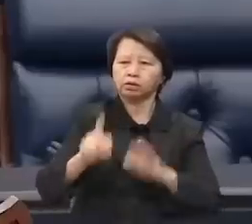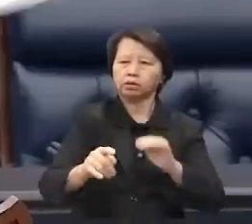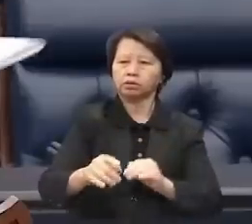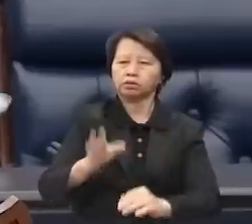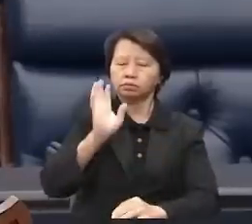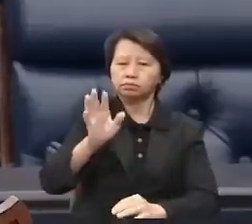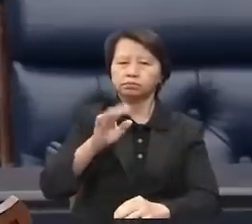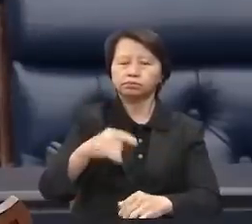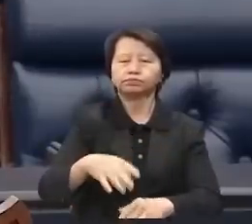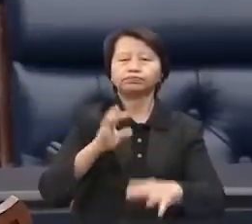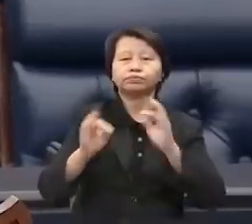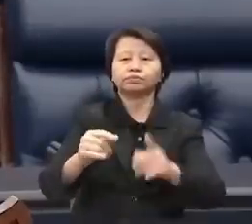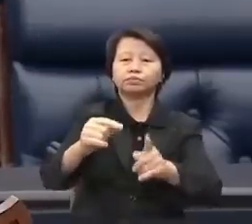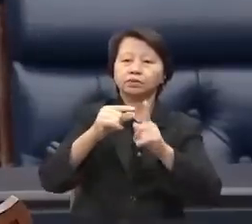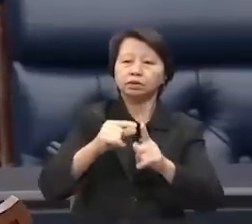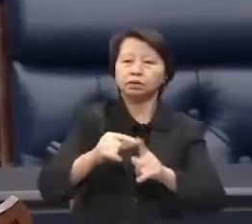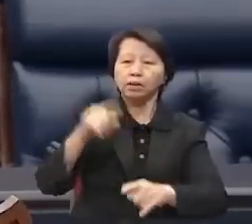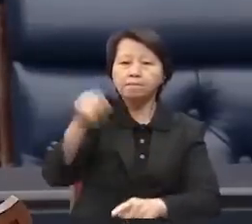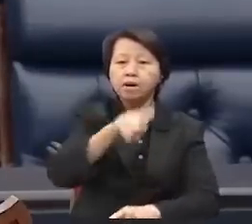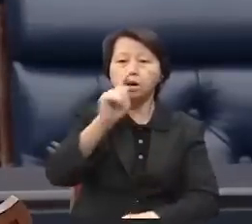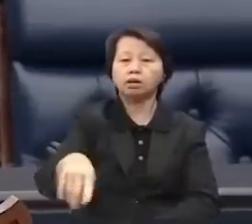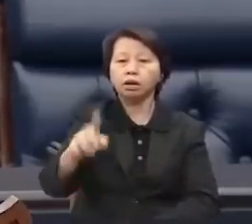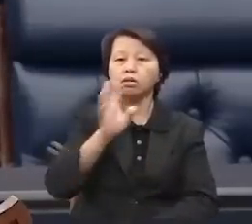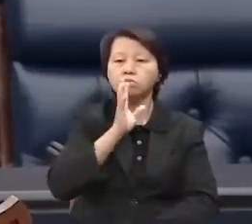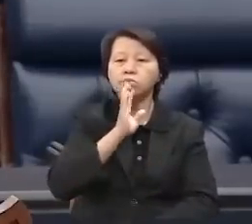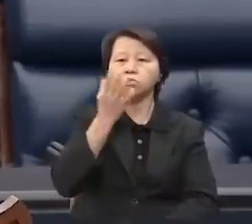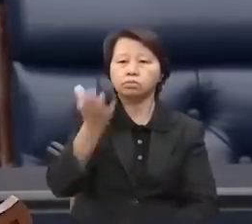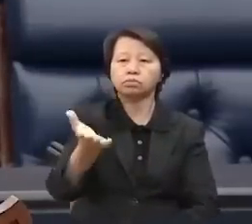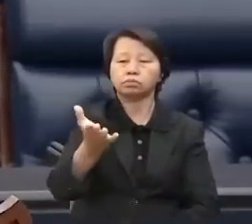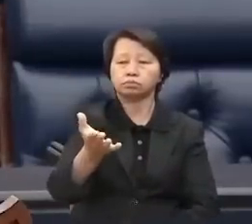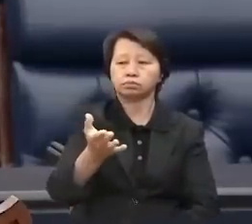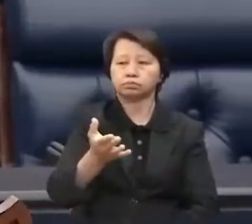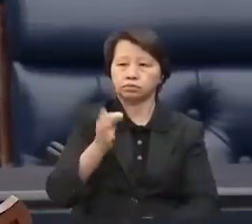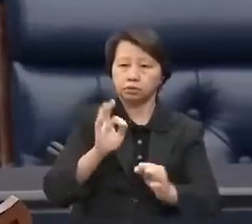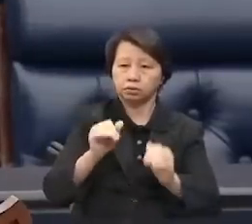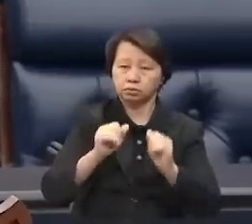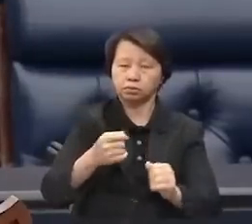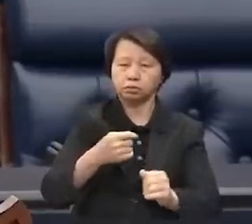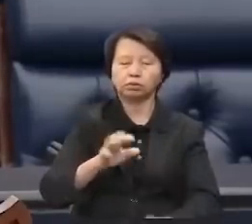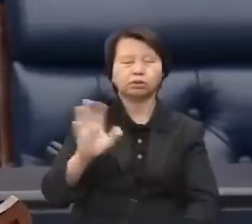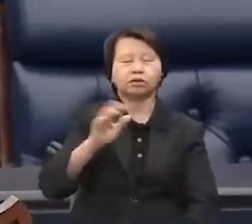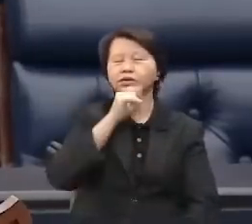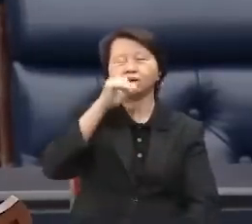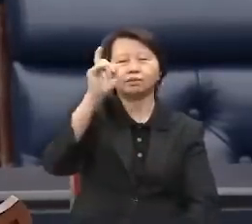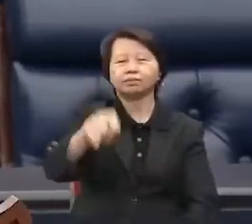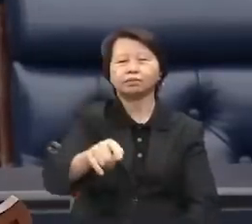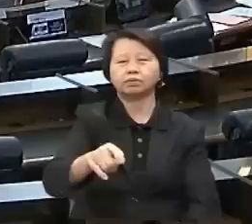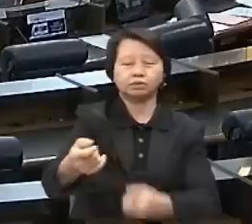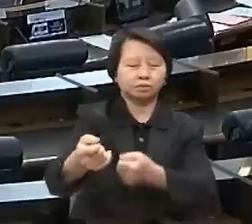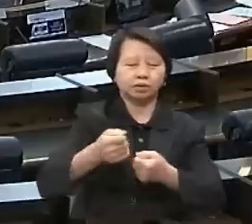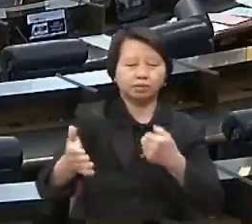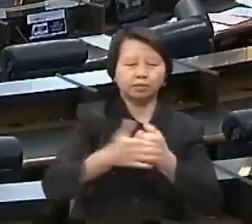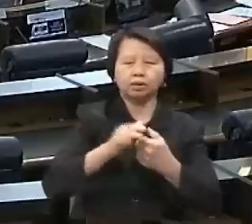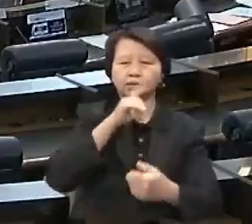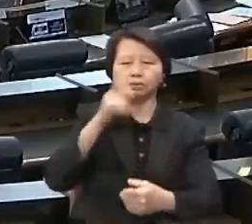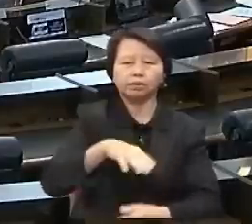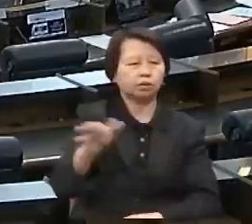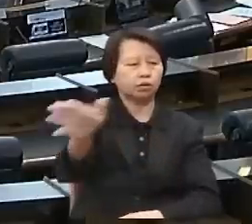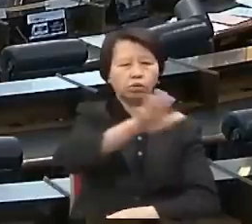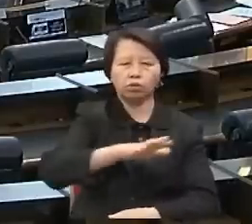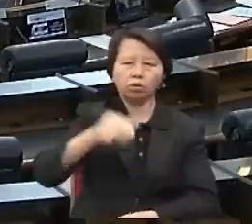saya minta kenyataan itu ditarik balik. Speaker, kalau boleh saya celah. Saya fikir tak ada keperluan pun tarik balik sebab semua orang